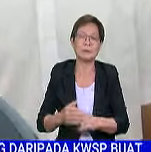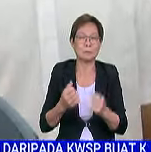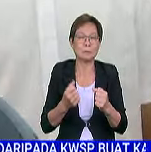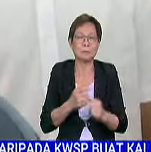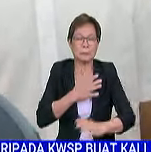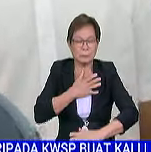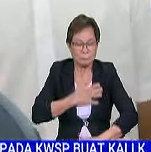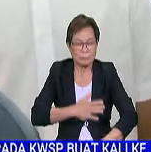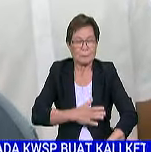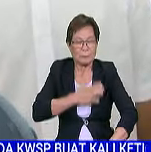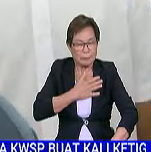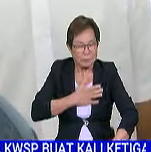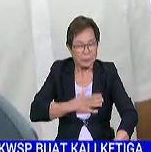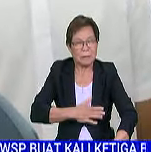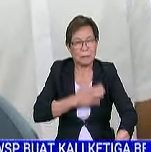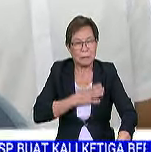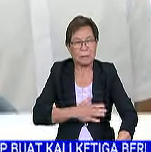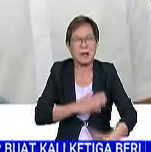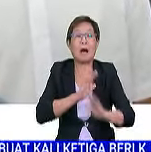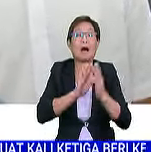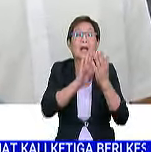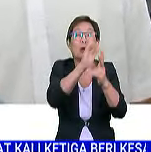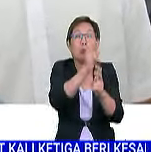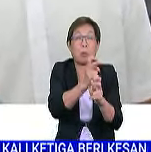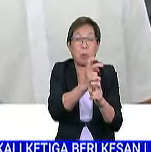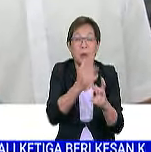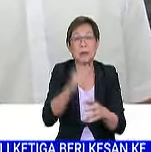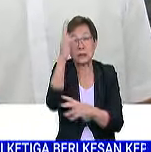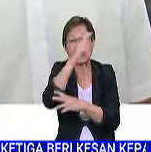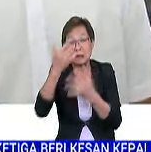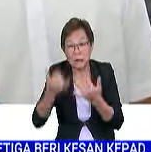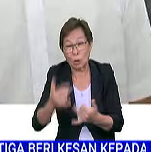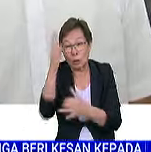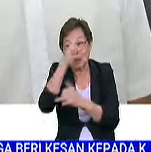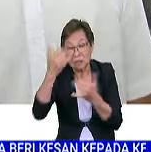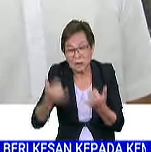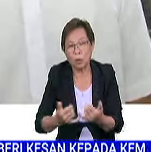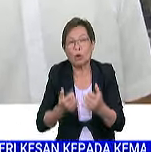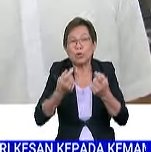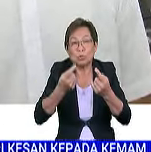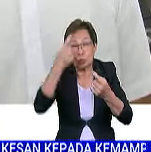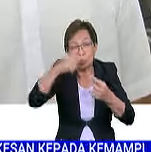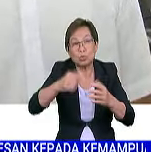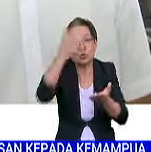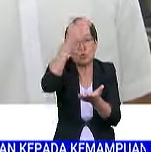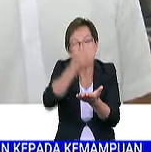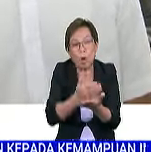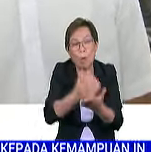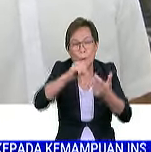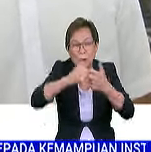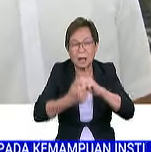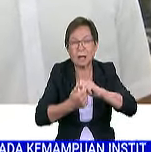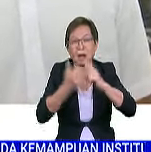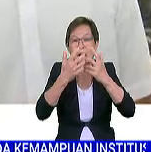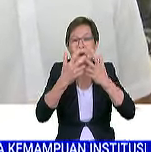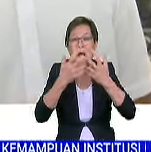dalam menghadapi dugaan kerana sekarang pihak kerajaan dalam usaha untuk menangani masalah harimau yang